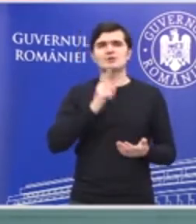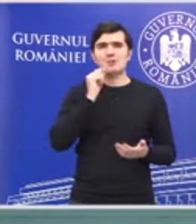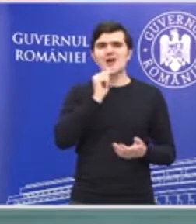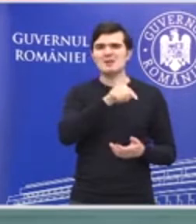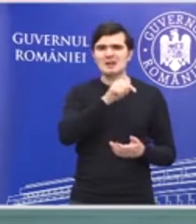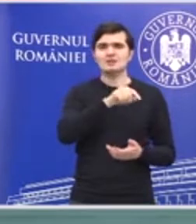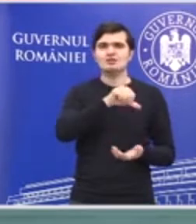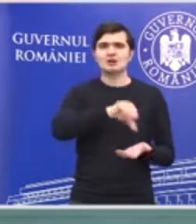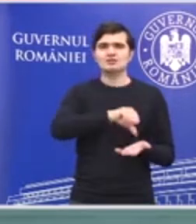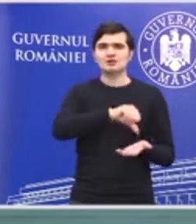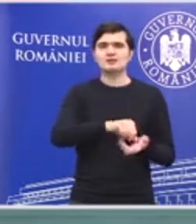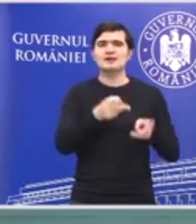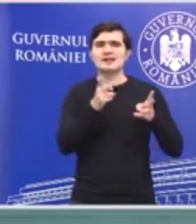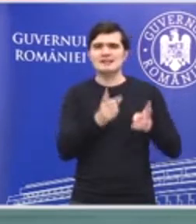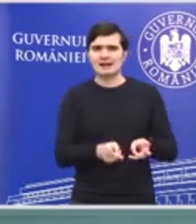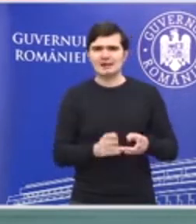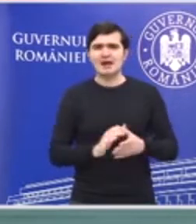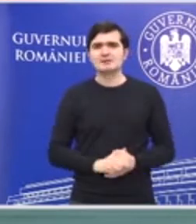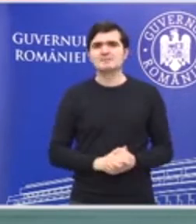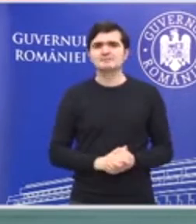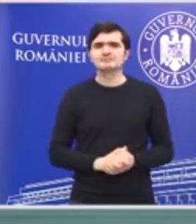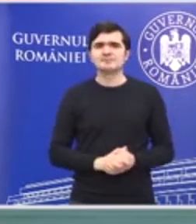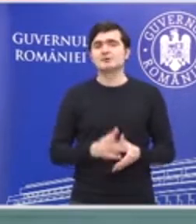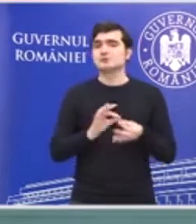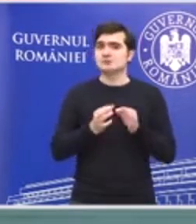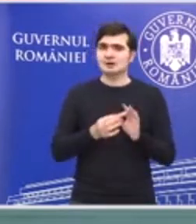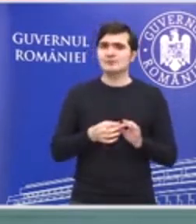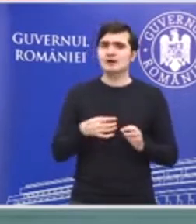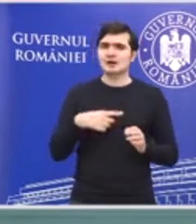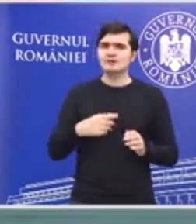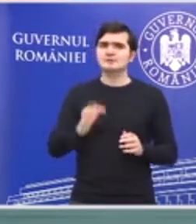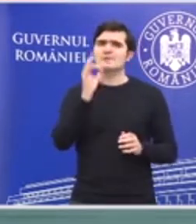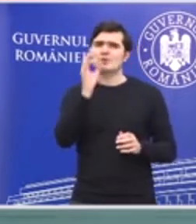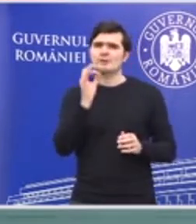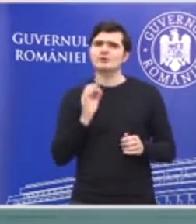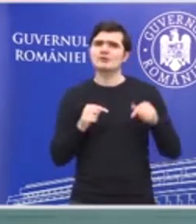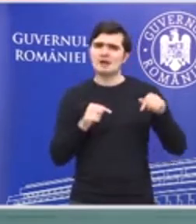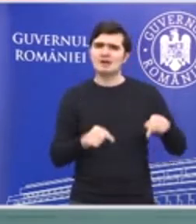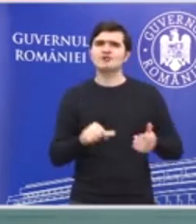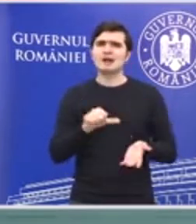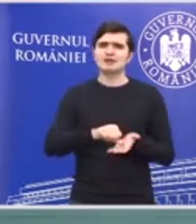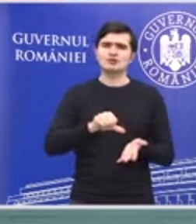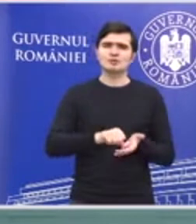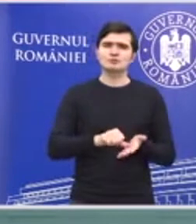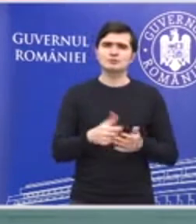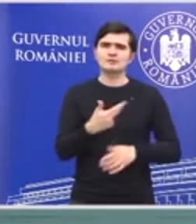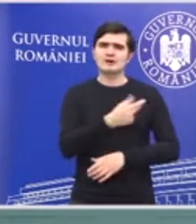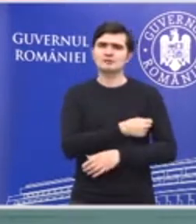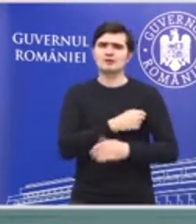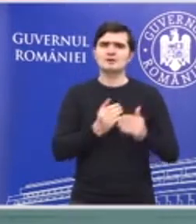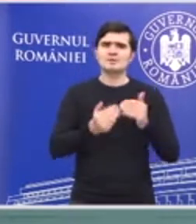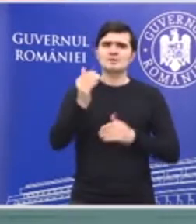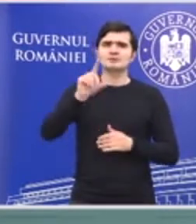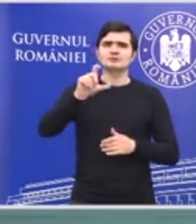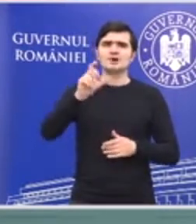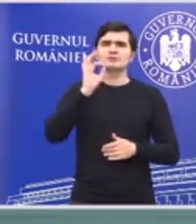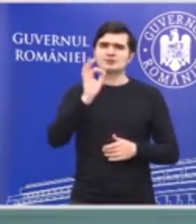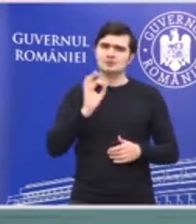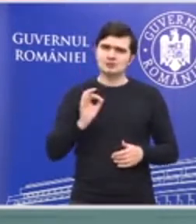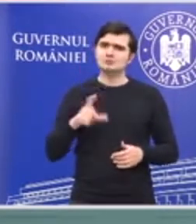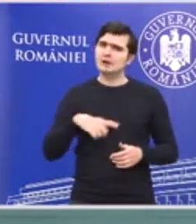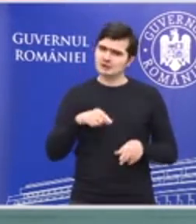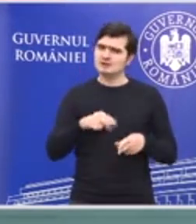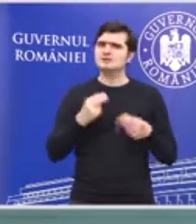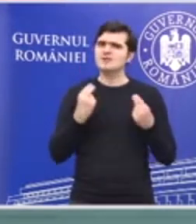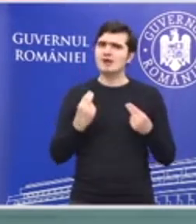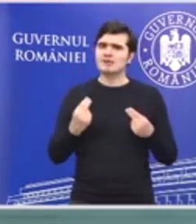află internate în aceste centre sociale, deci avem un procent de acoperire de peste 70%, ceea ce este foarte